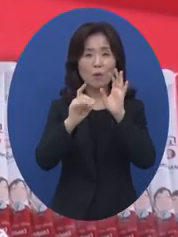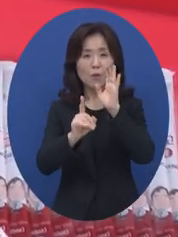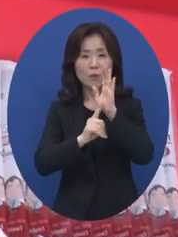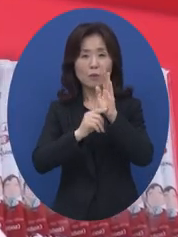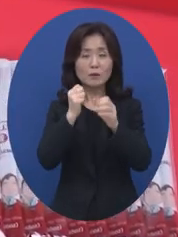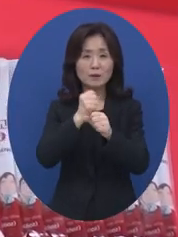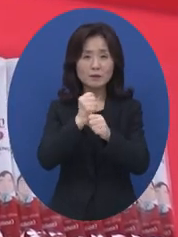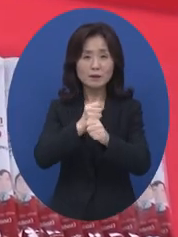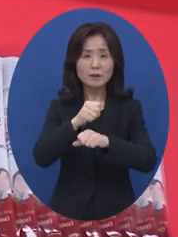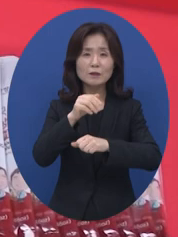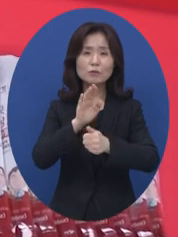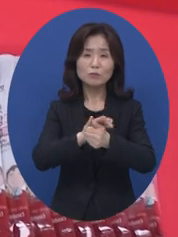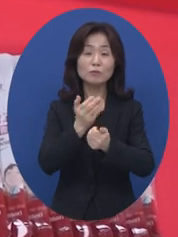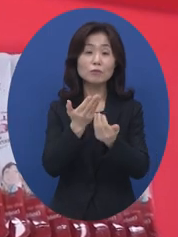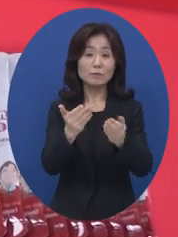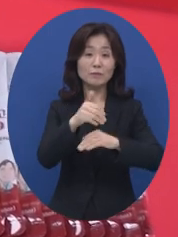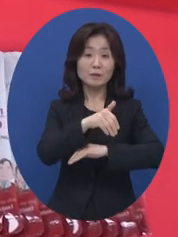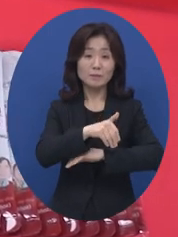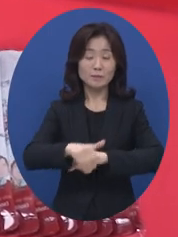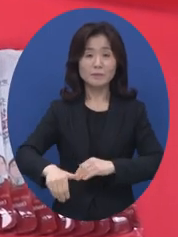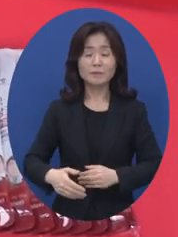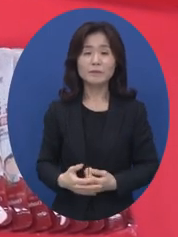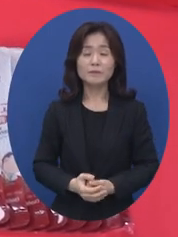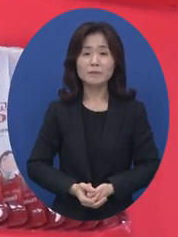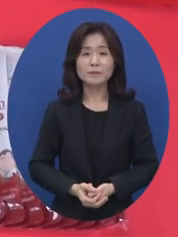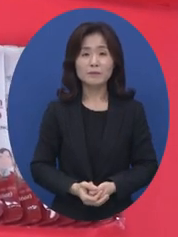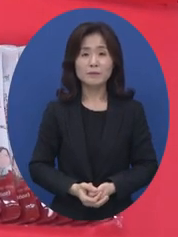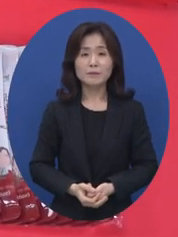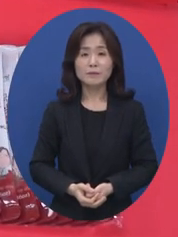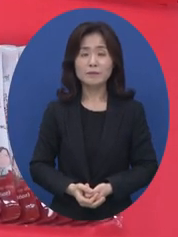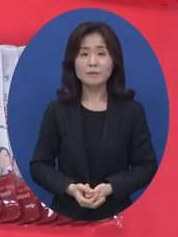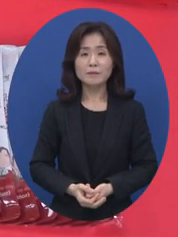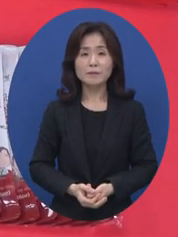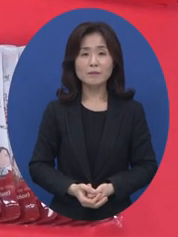계획입니다 경기 gtv 구형 씨입니다